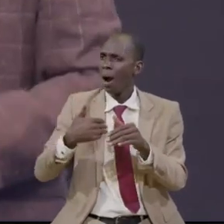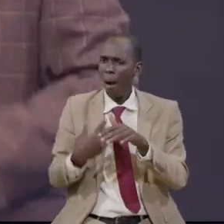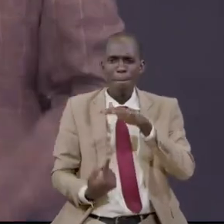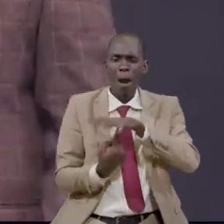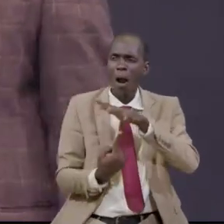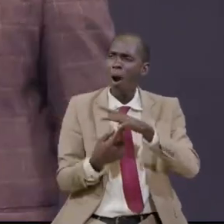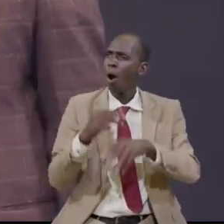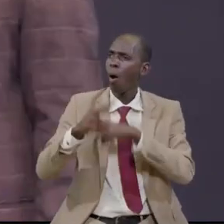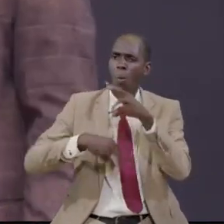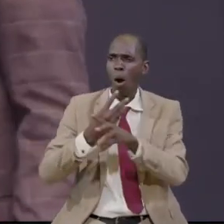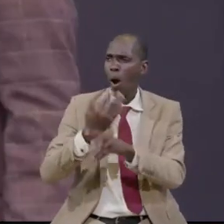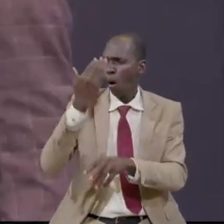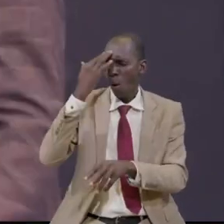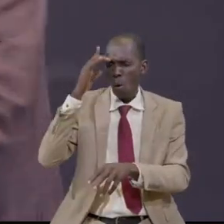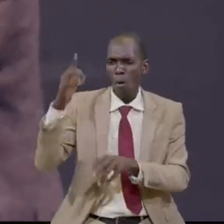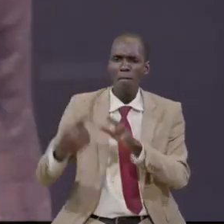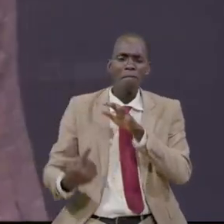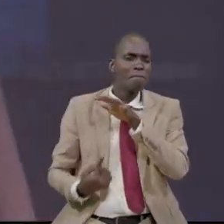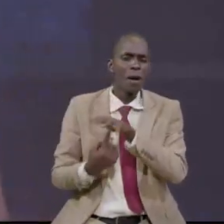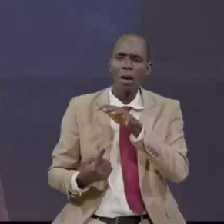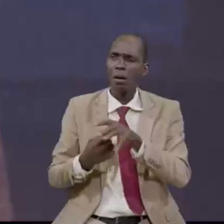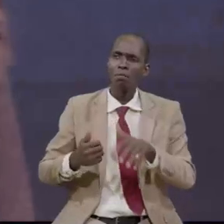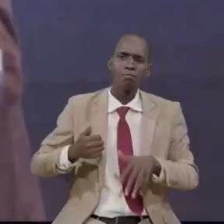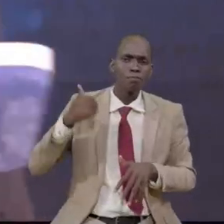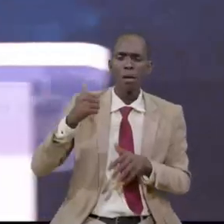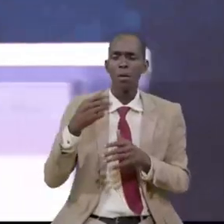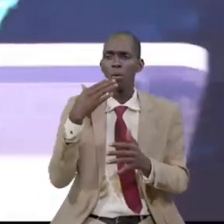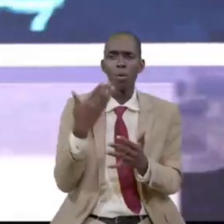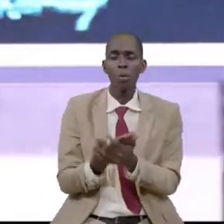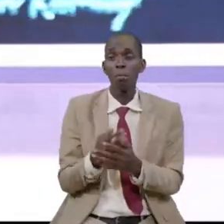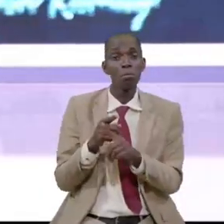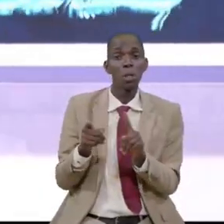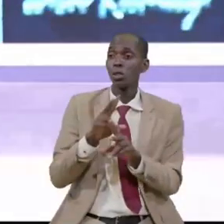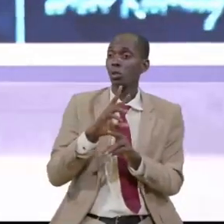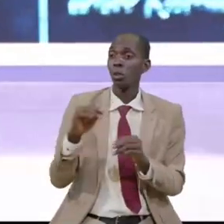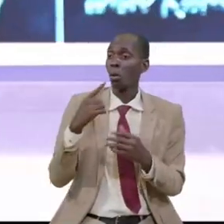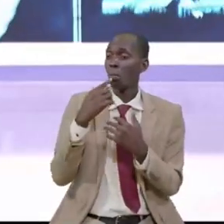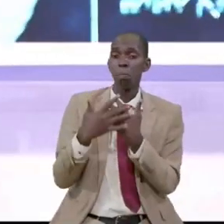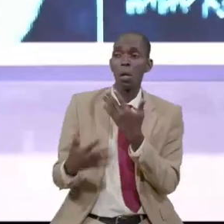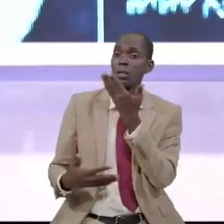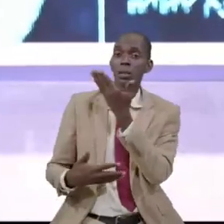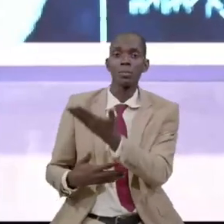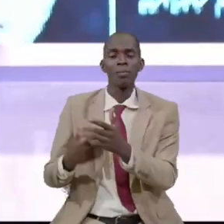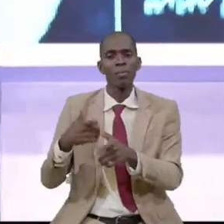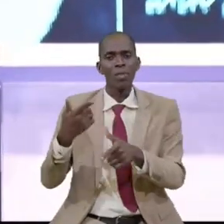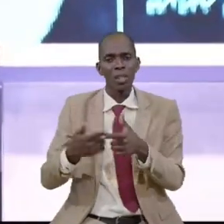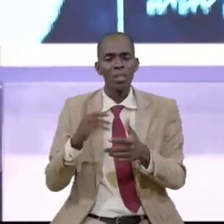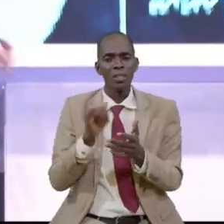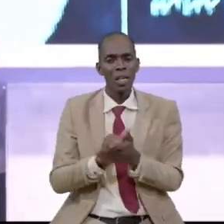monde peut offrir. Mais le sang de l'agneau n'est pas là, celui-ci. Donc, l'ange de mort